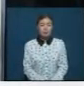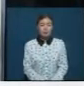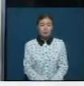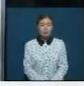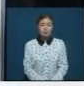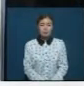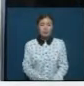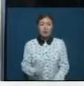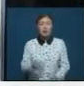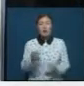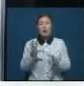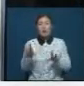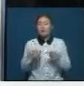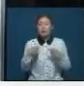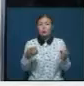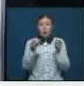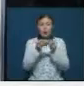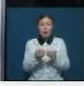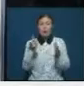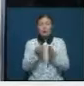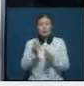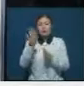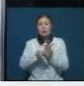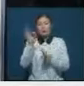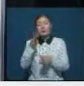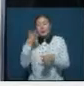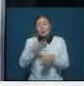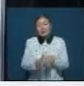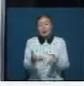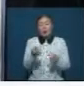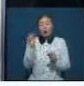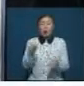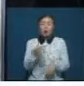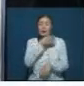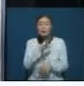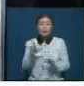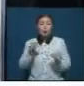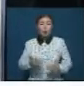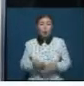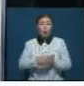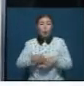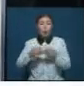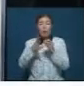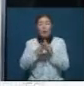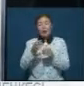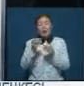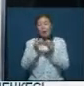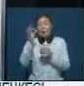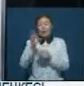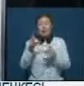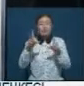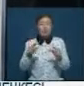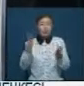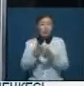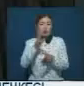виды. Тауардың барлығында 10 айға дейін пайсыз несиемен ала аласыз. Кез келген тонға 10% жеңілдік бар. 3 жылға дейін